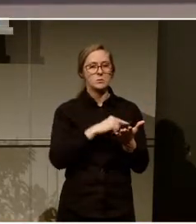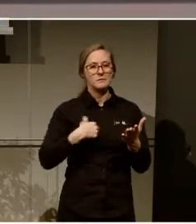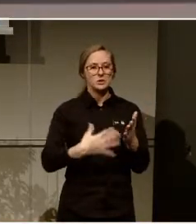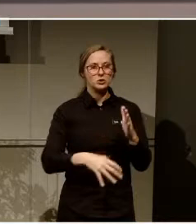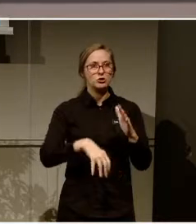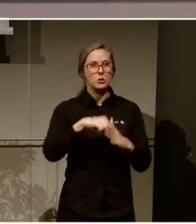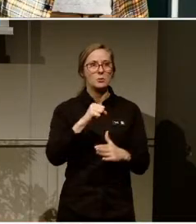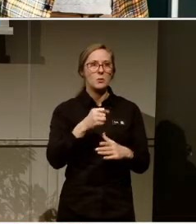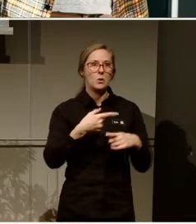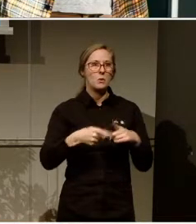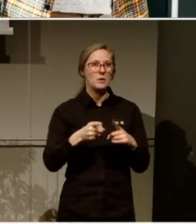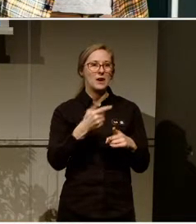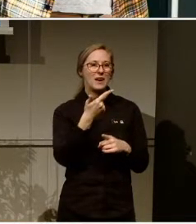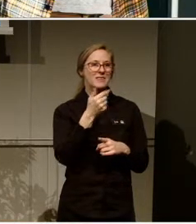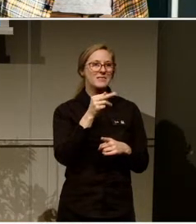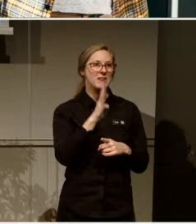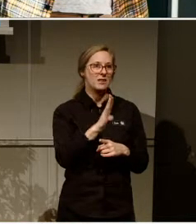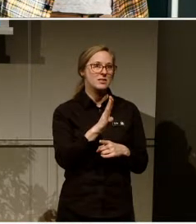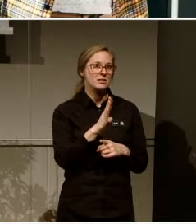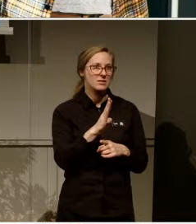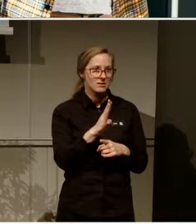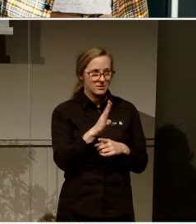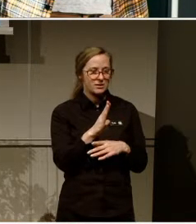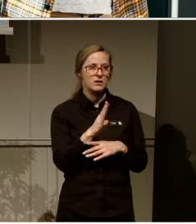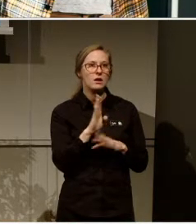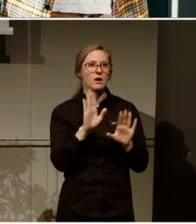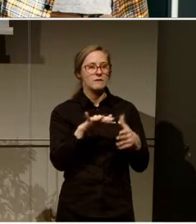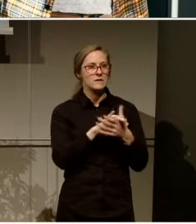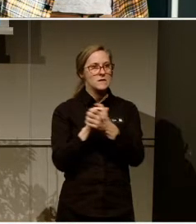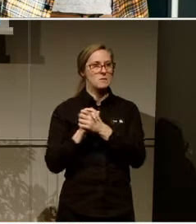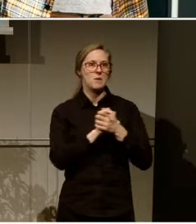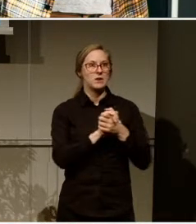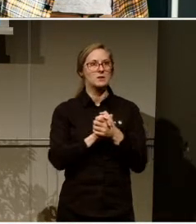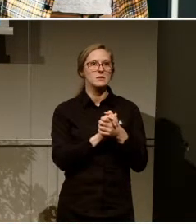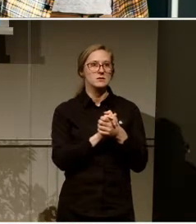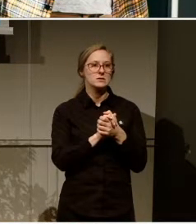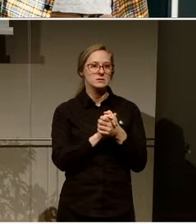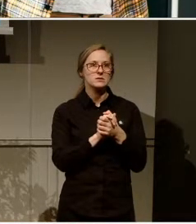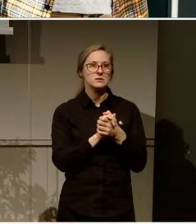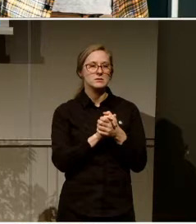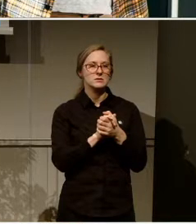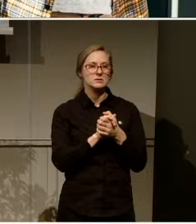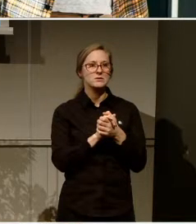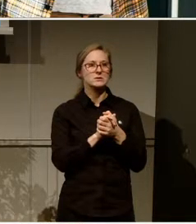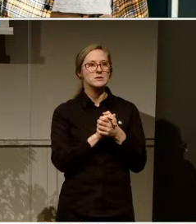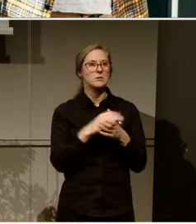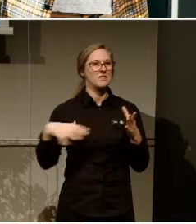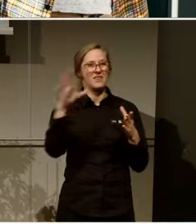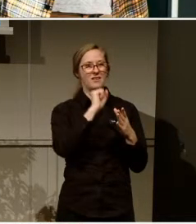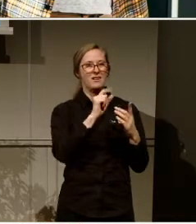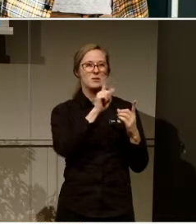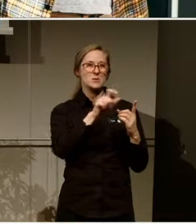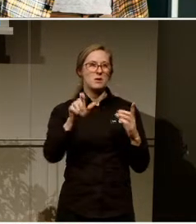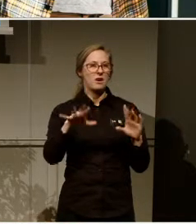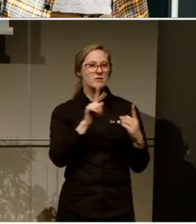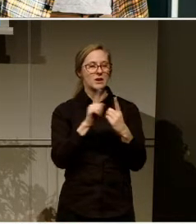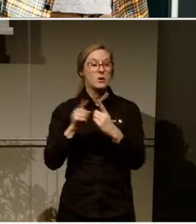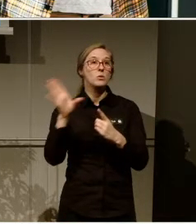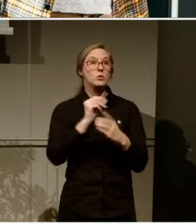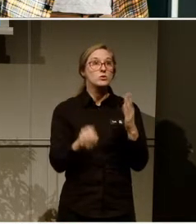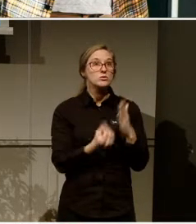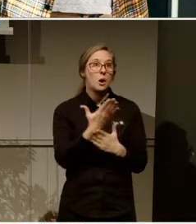antal trender som har varit gemensamma hos de som vi har träffat. För när vi har tagit fram de här